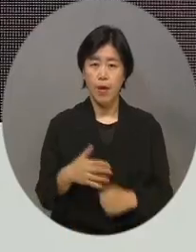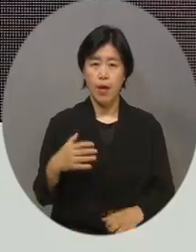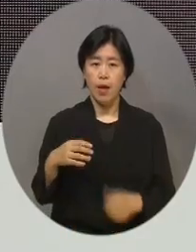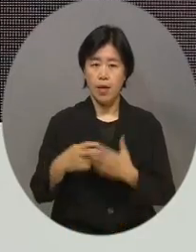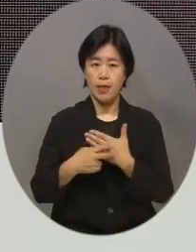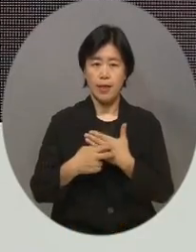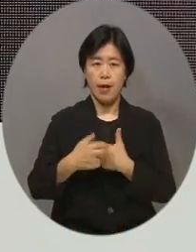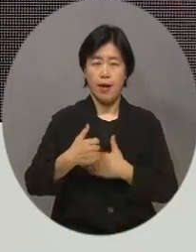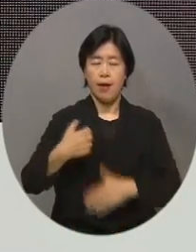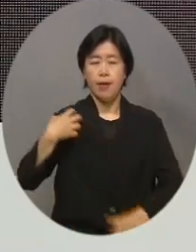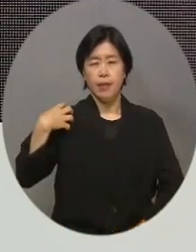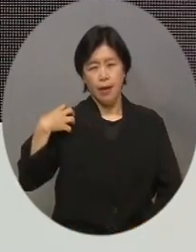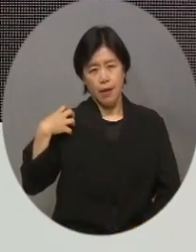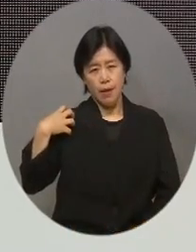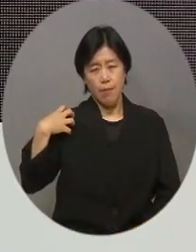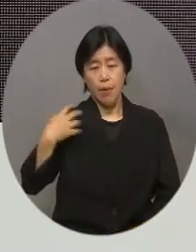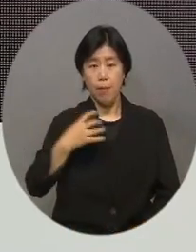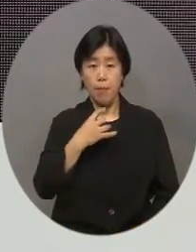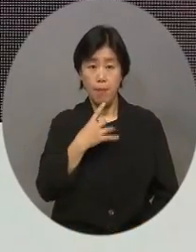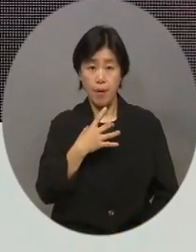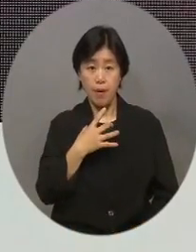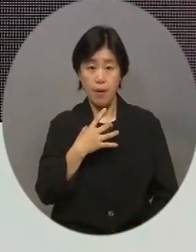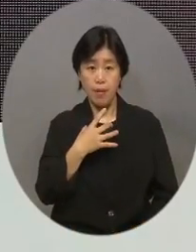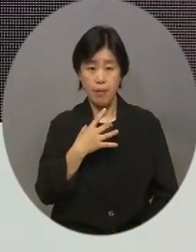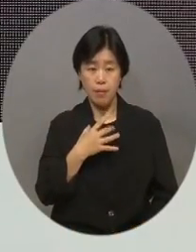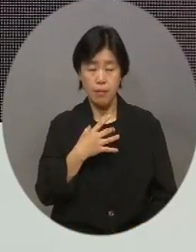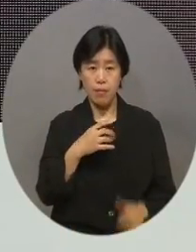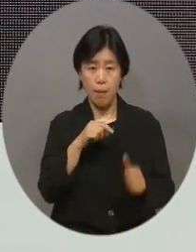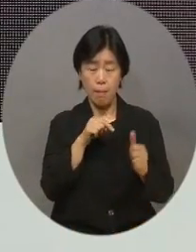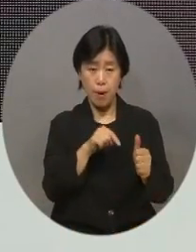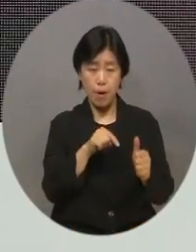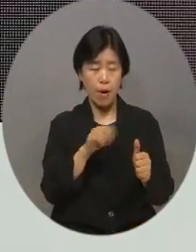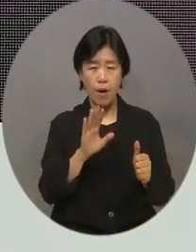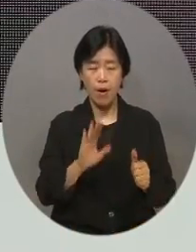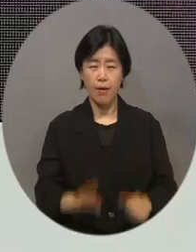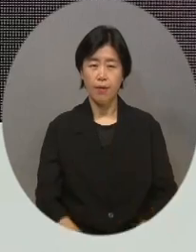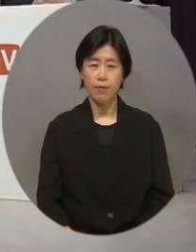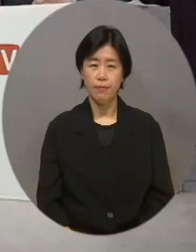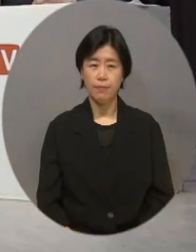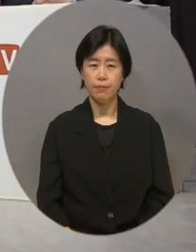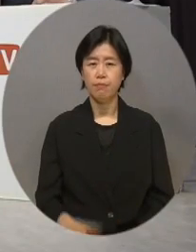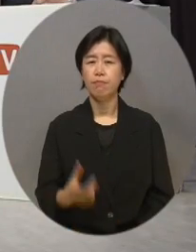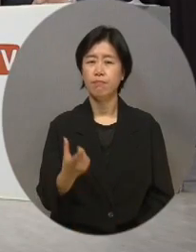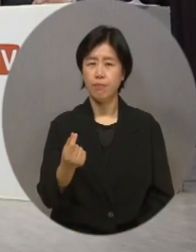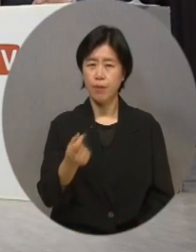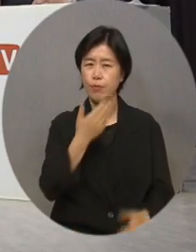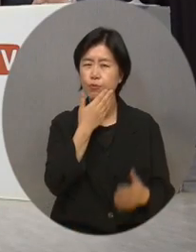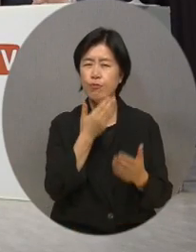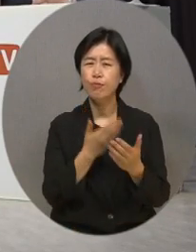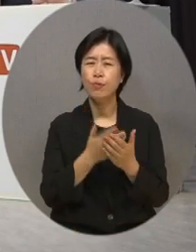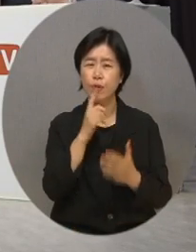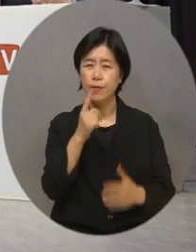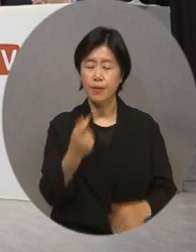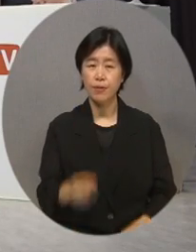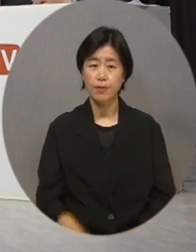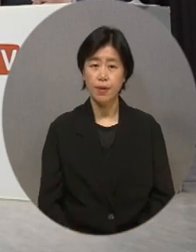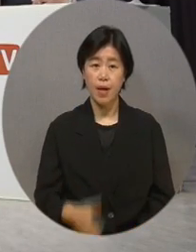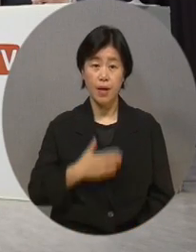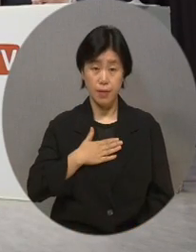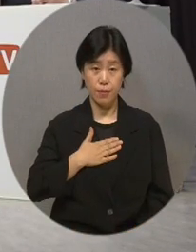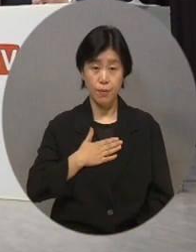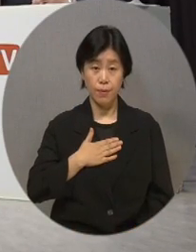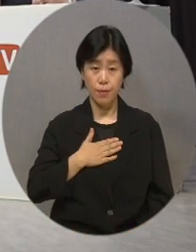사명감만으로 그런 것을 강요할 수 있는 문제는 아닌 것 같습니다. 정말 중요하신 지적이신데요. 사실